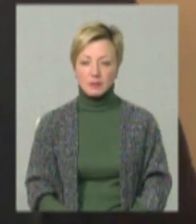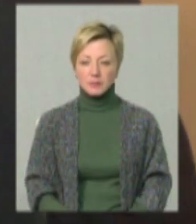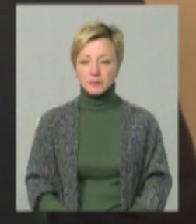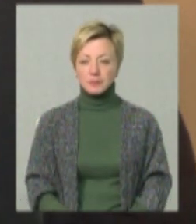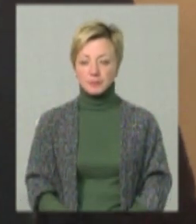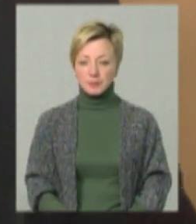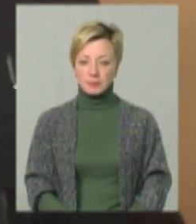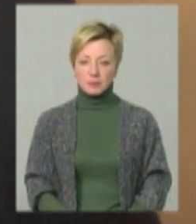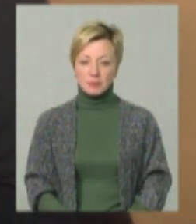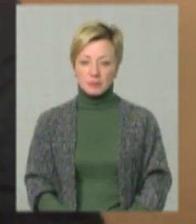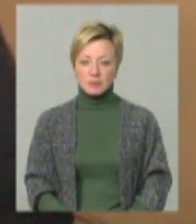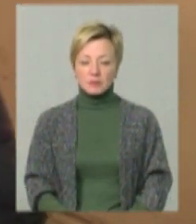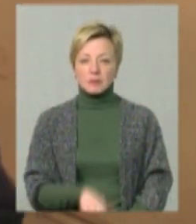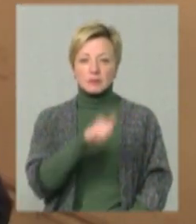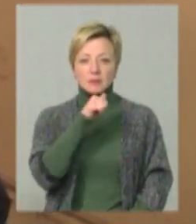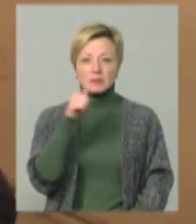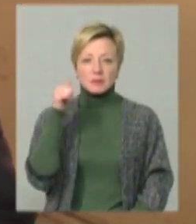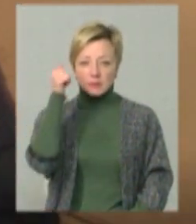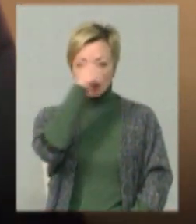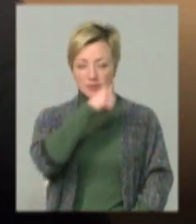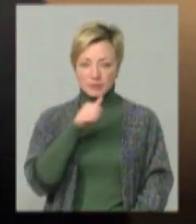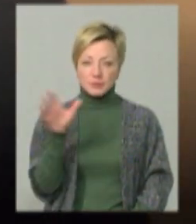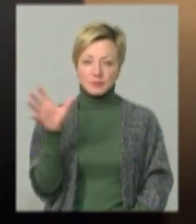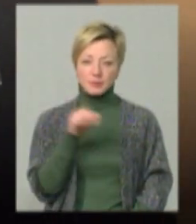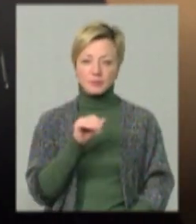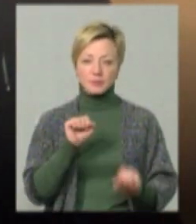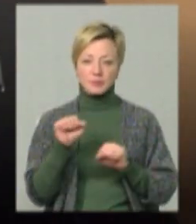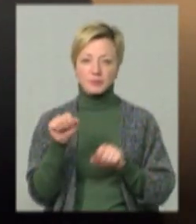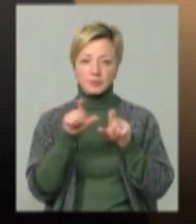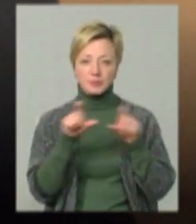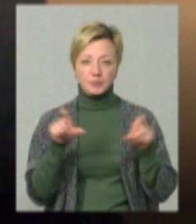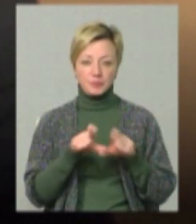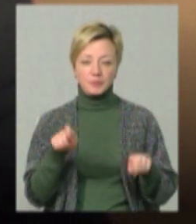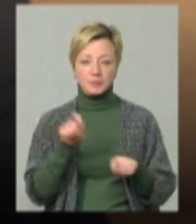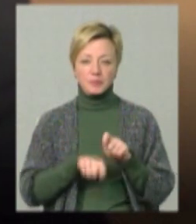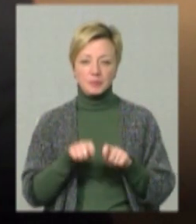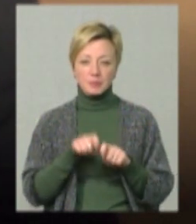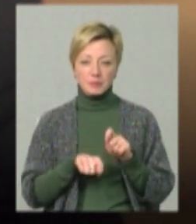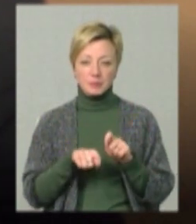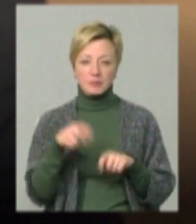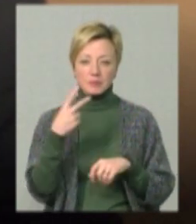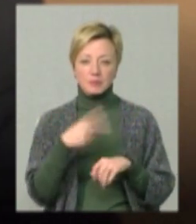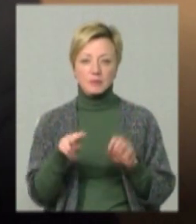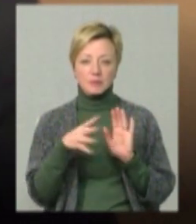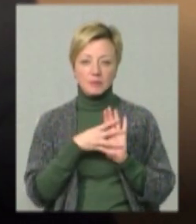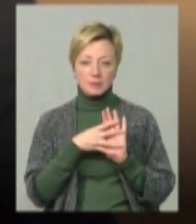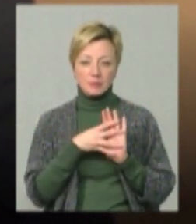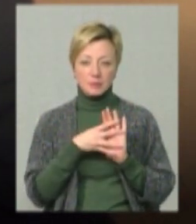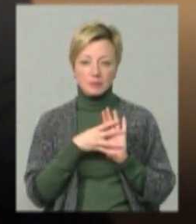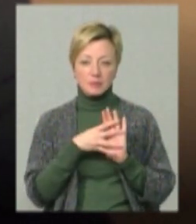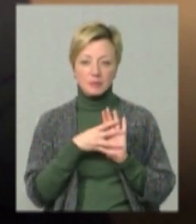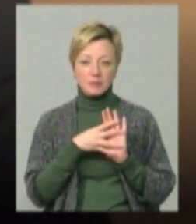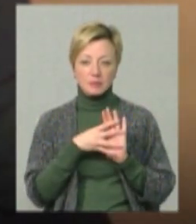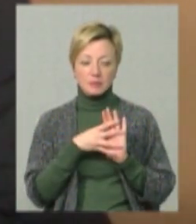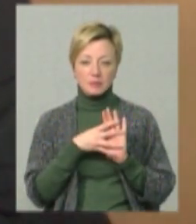Хмельницької міськради Юрій Корева. За минулий рік всі захисні були споруди перевірені, з них